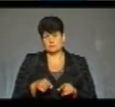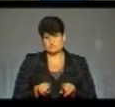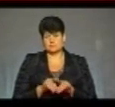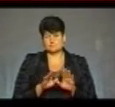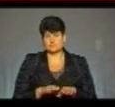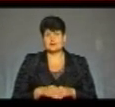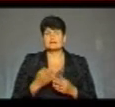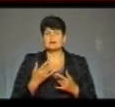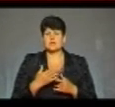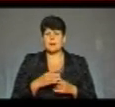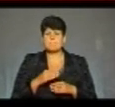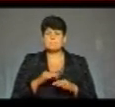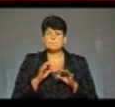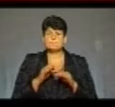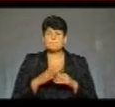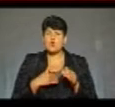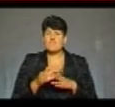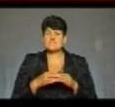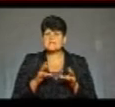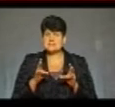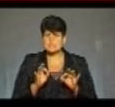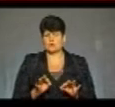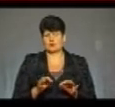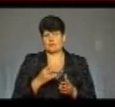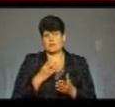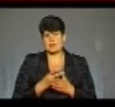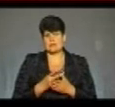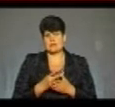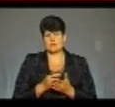Наскільки професійно виглядають депутати від Тернопільщини?